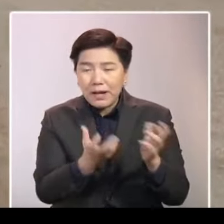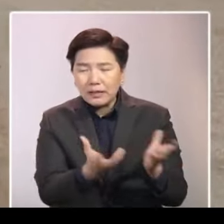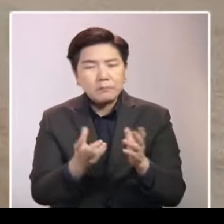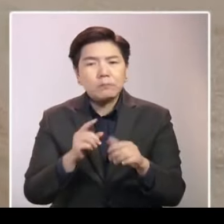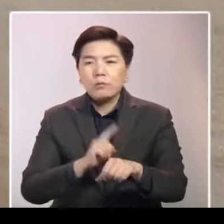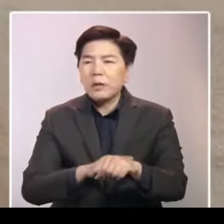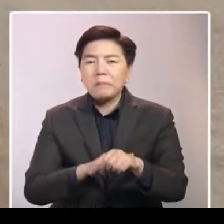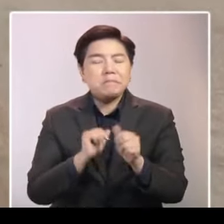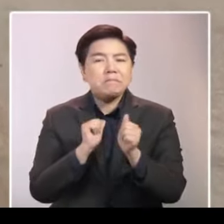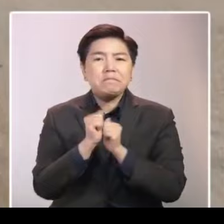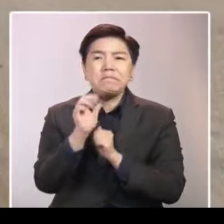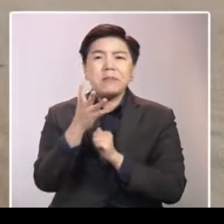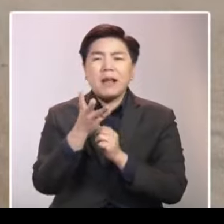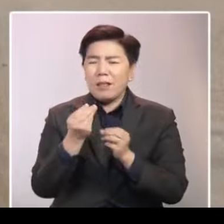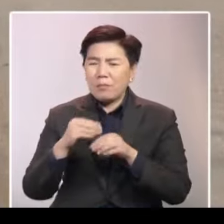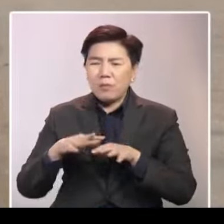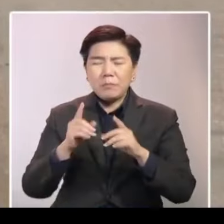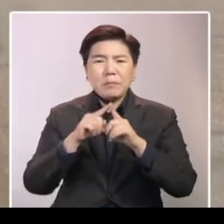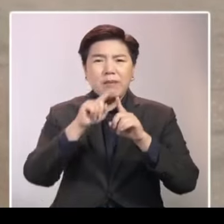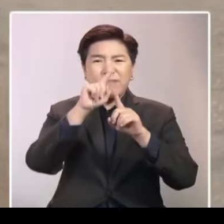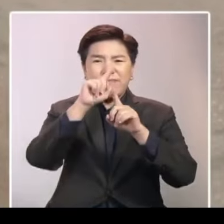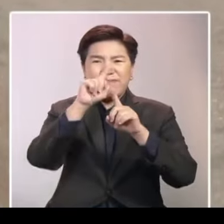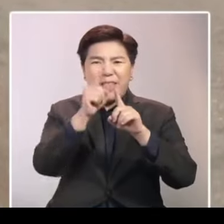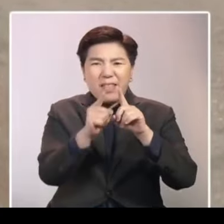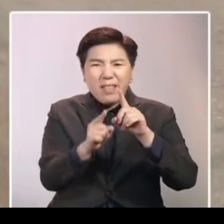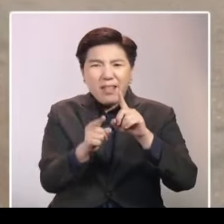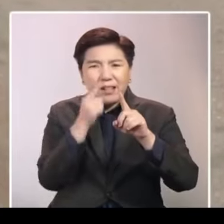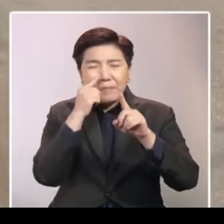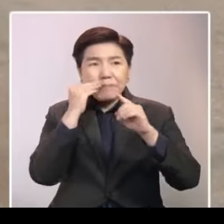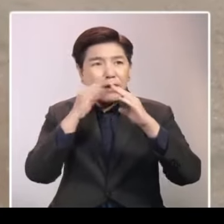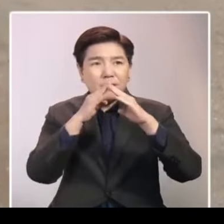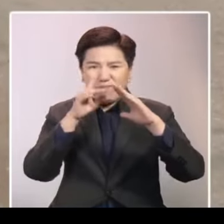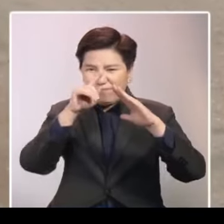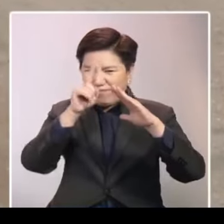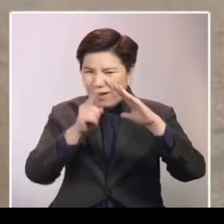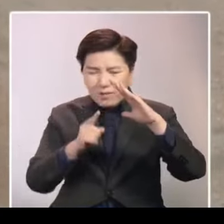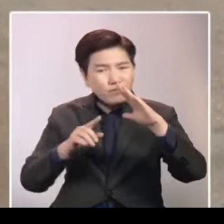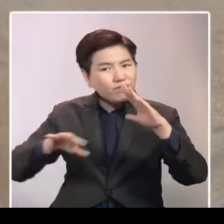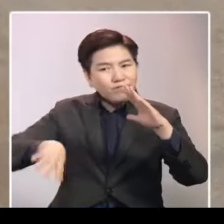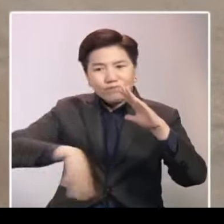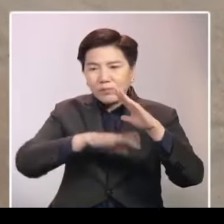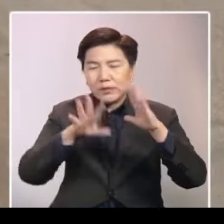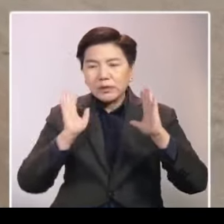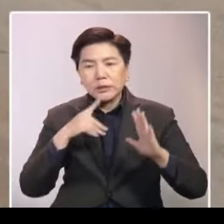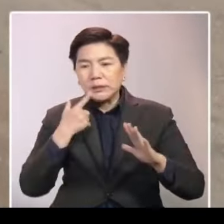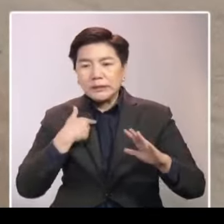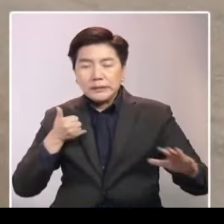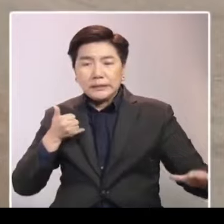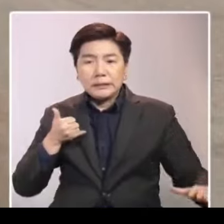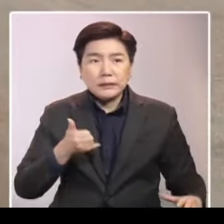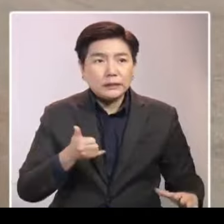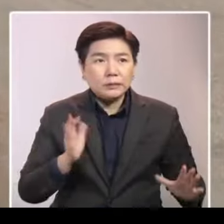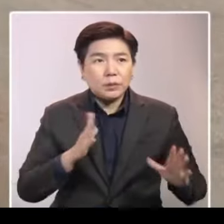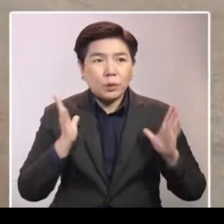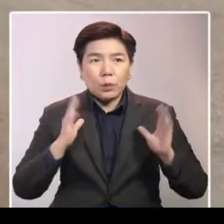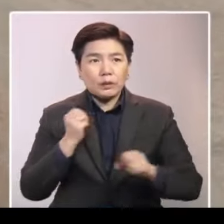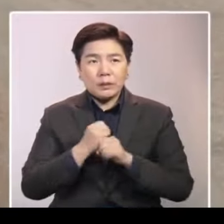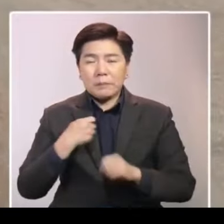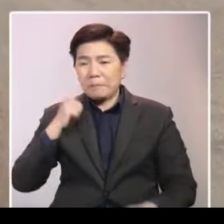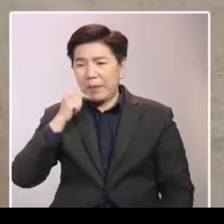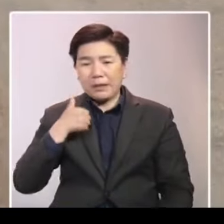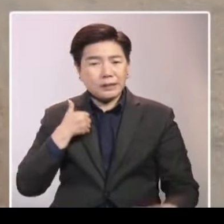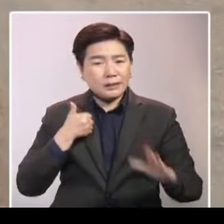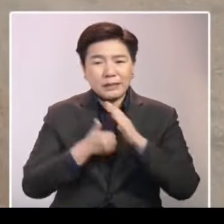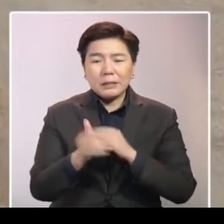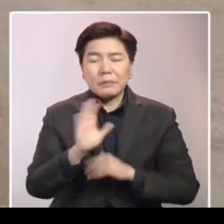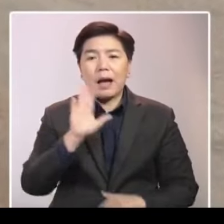ก็ไม่ทันเพราะว่ามันร้าวรอยร้าวทั้งบ้านเลยจะมีรอยร้าวหมดแล้วเขาก็ไม่ให้เจ้าหน้าที่ไม่ให้แม่เข้าไปขน